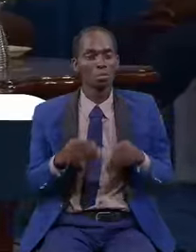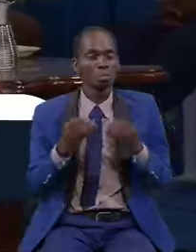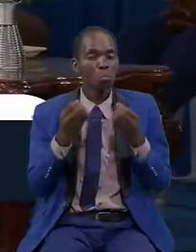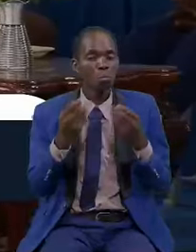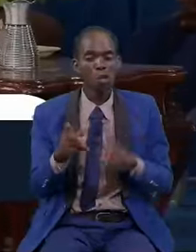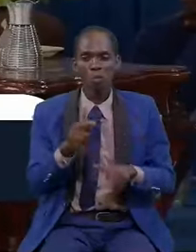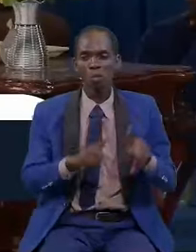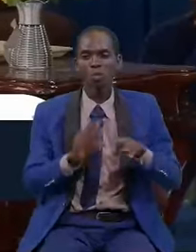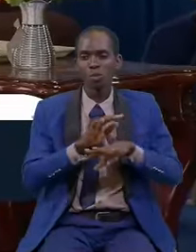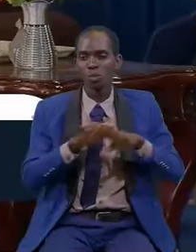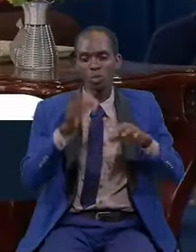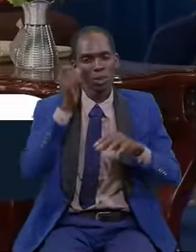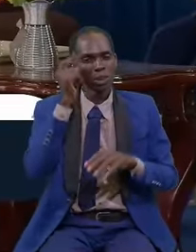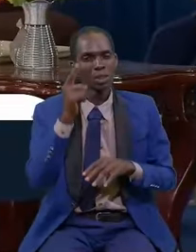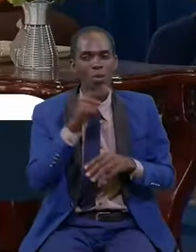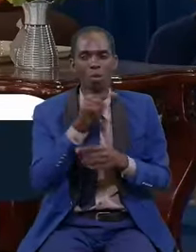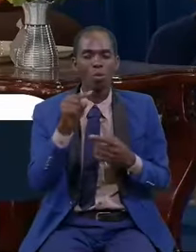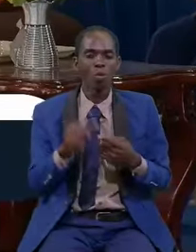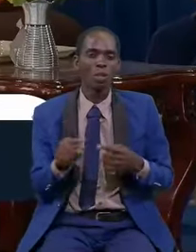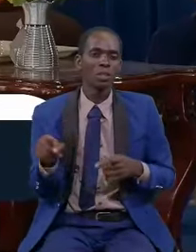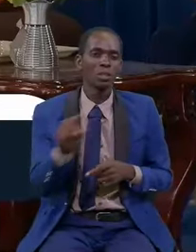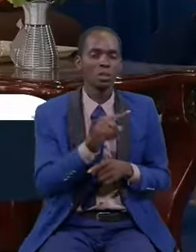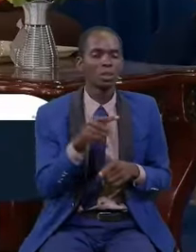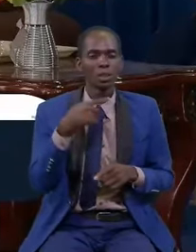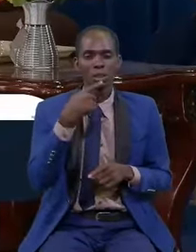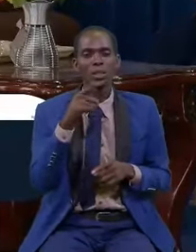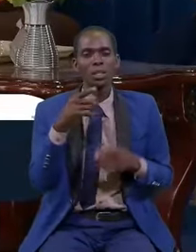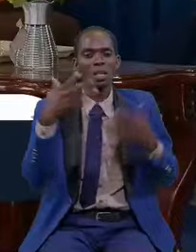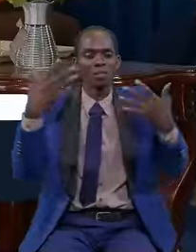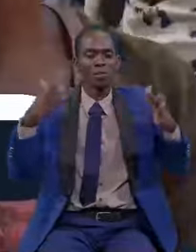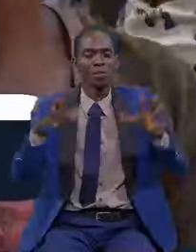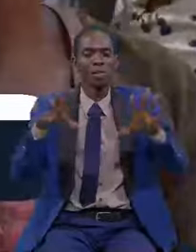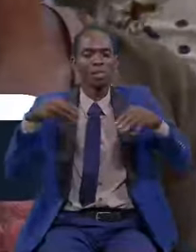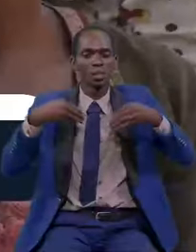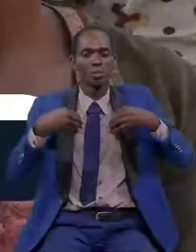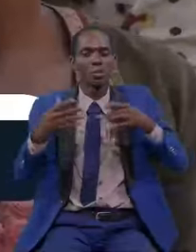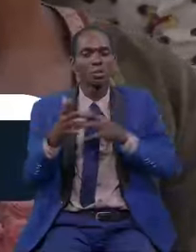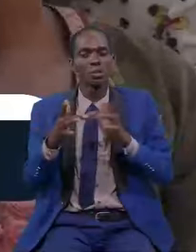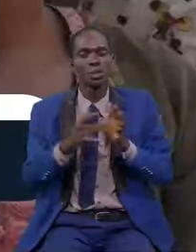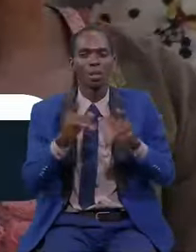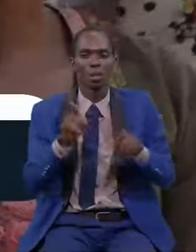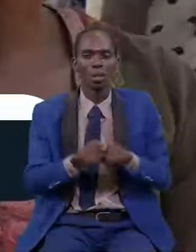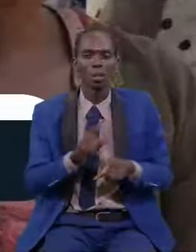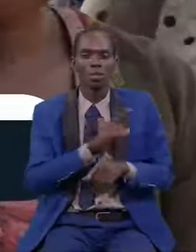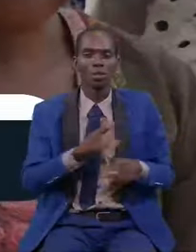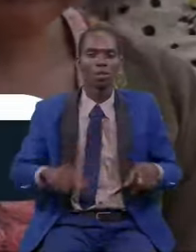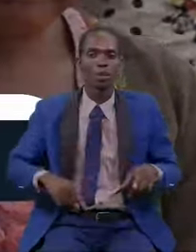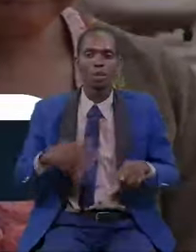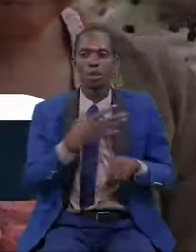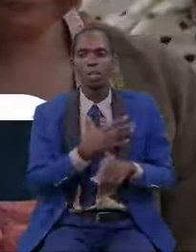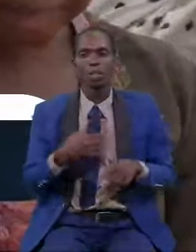avons, plusieurs ne comprennent pas quand ils disent qu'ils reçoivent Jésus comme leur sauveur et Seigneur.